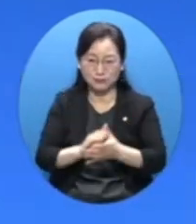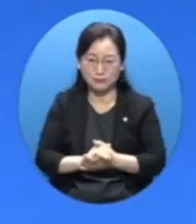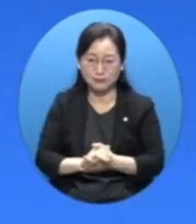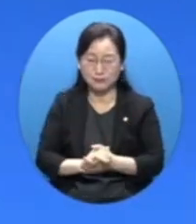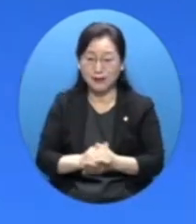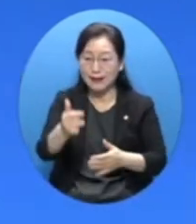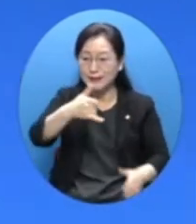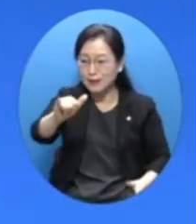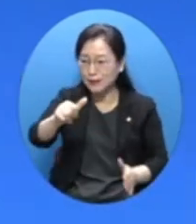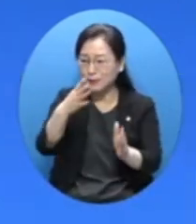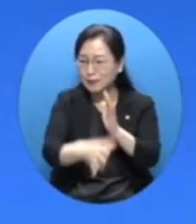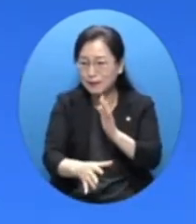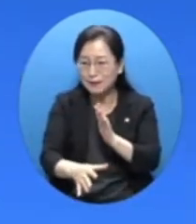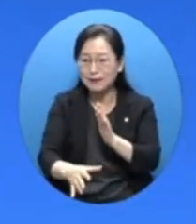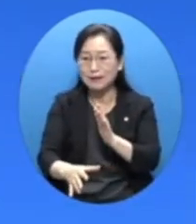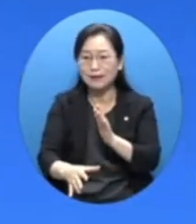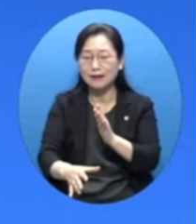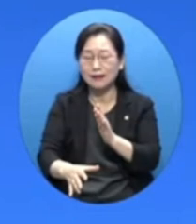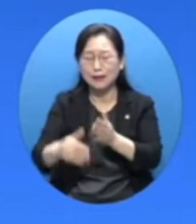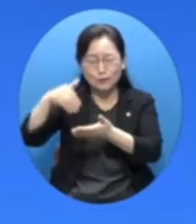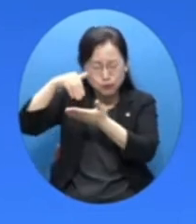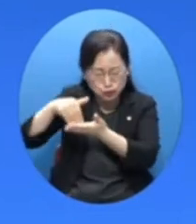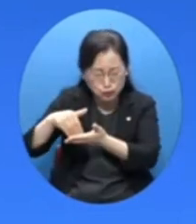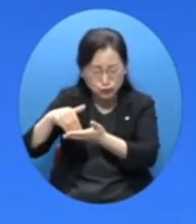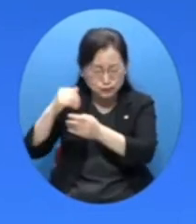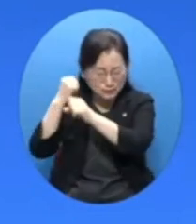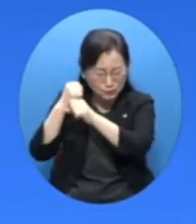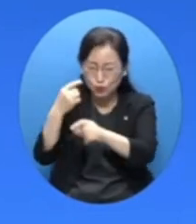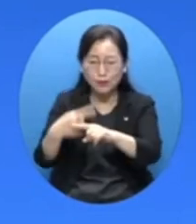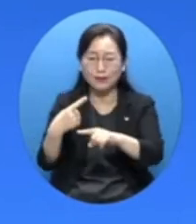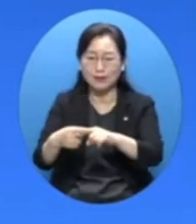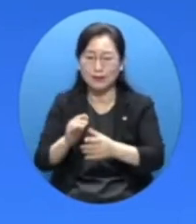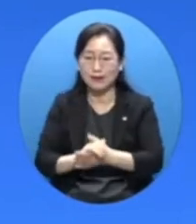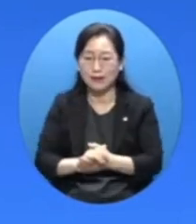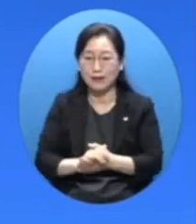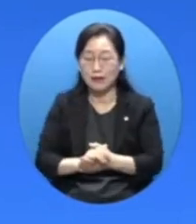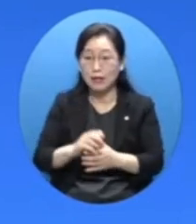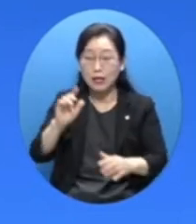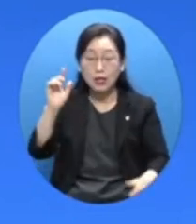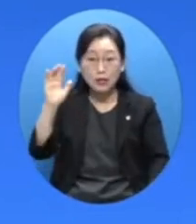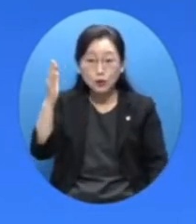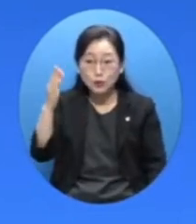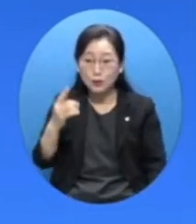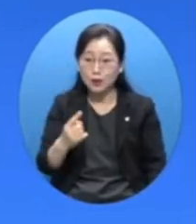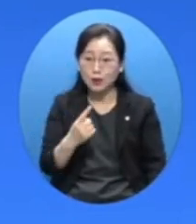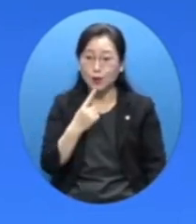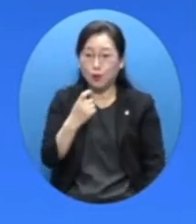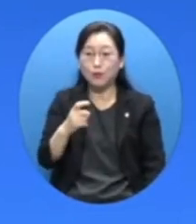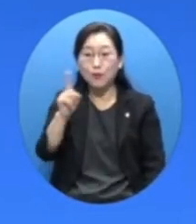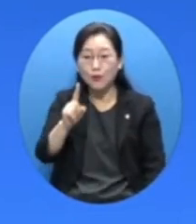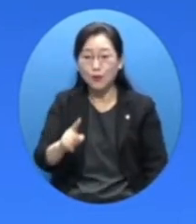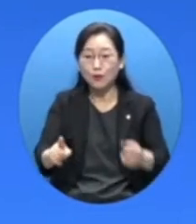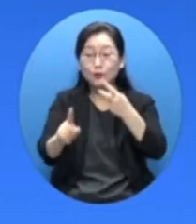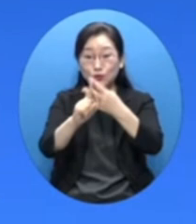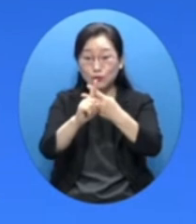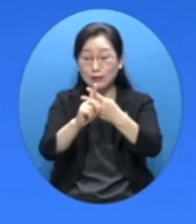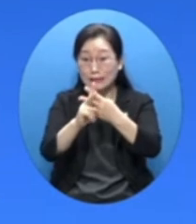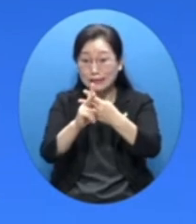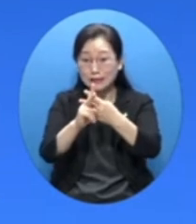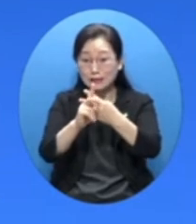자녀들이 속을 썩이면 자녀들이 무거운 집이 됩니다 요즘 공포의 중위가 중1로 내려갔답니다